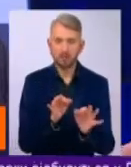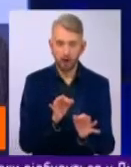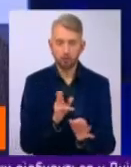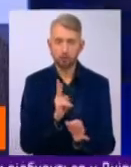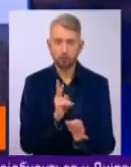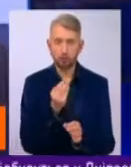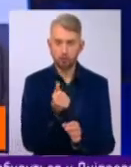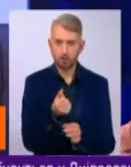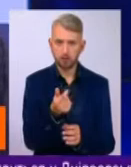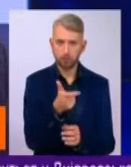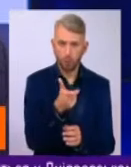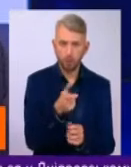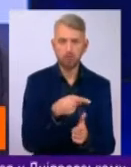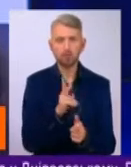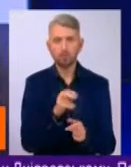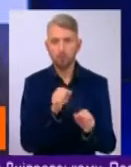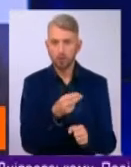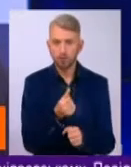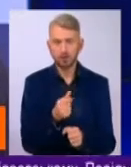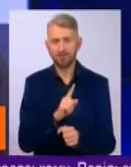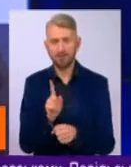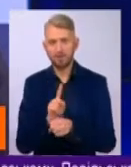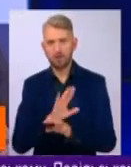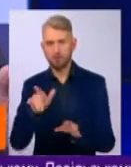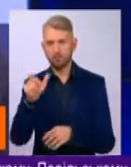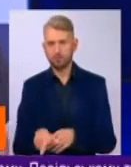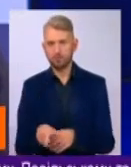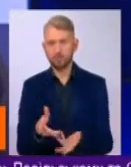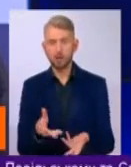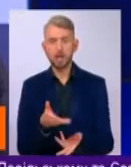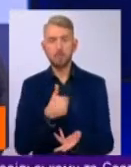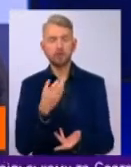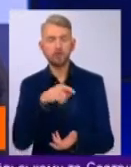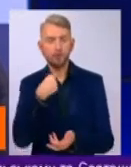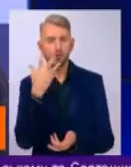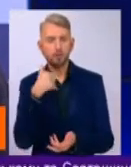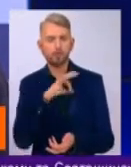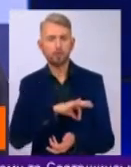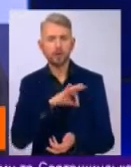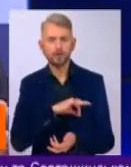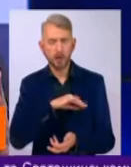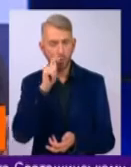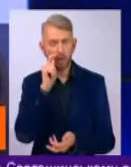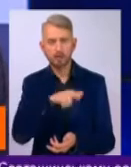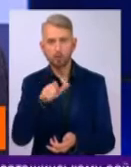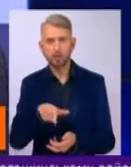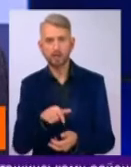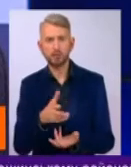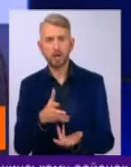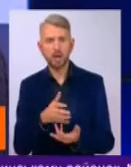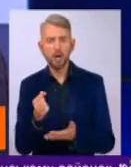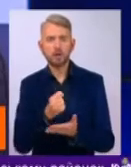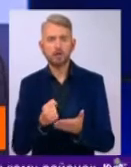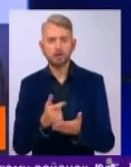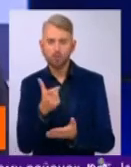зброю купить, чи хто її зможе купити, і неадекватного? Крім того, ми говоримо, коли про використання українськими громадянами зброї